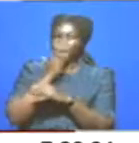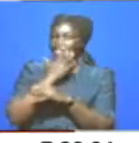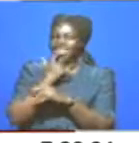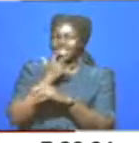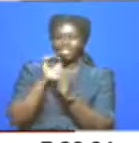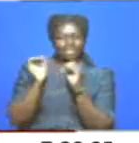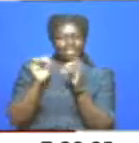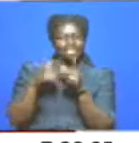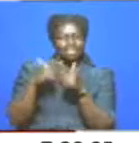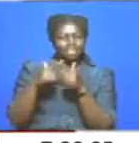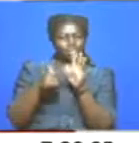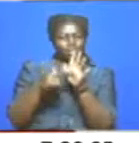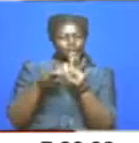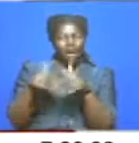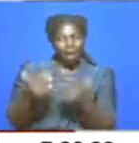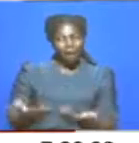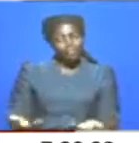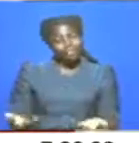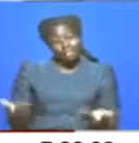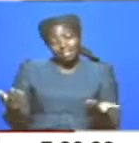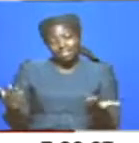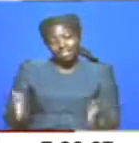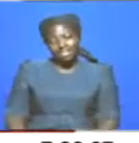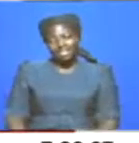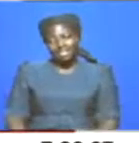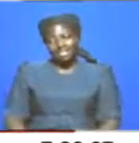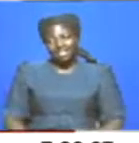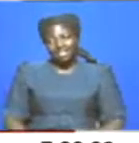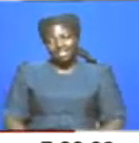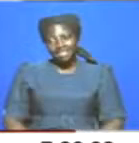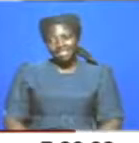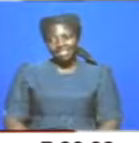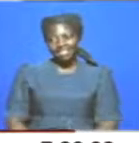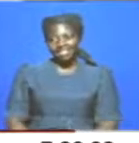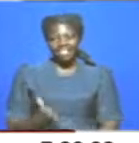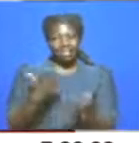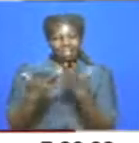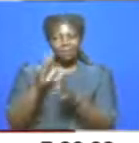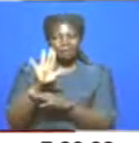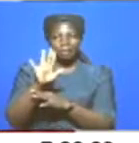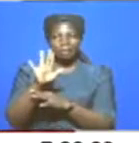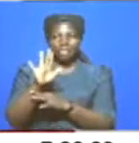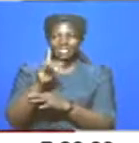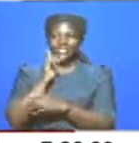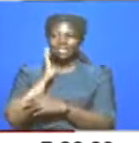nyeupe. Uende kwa labda meno rangi ya hudhurungi ama nyeusi.